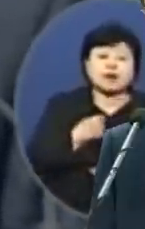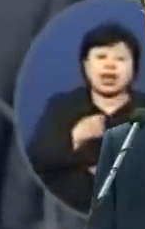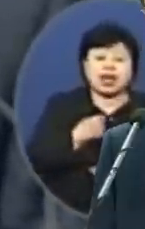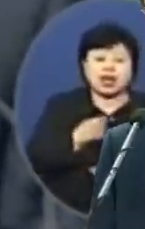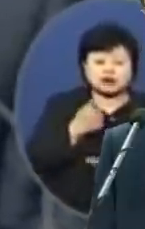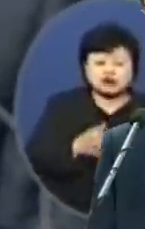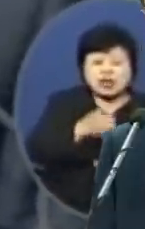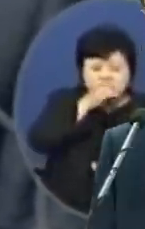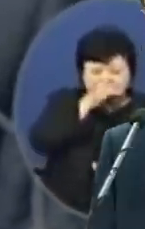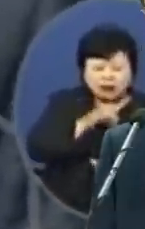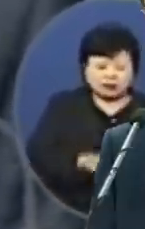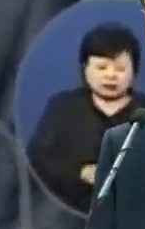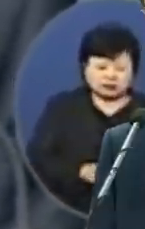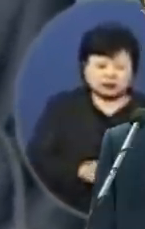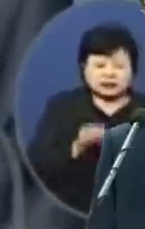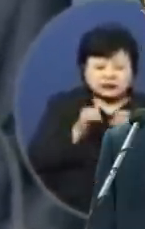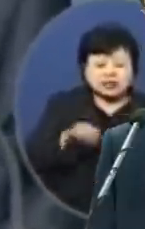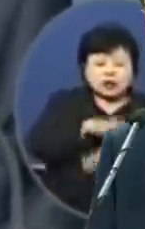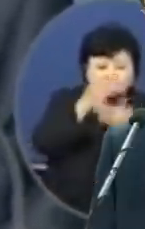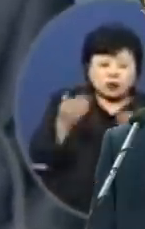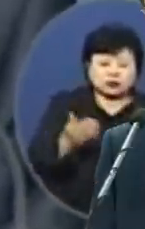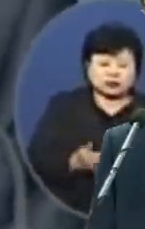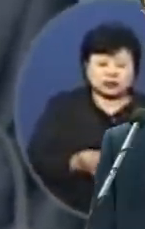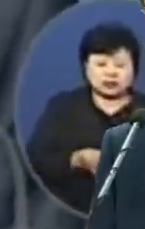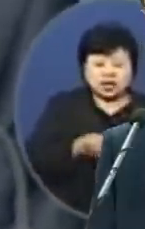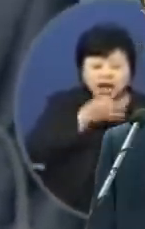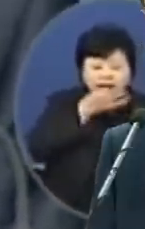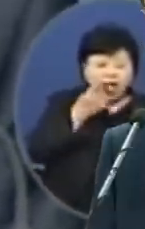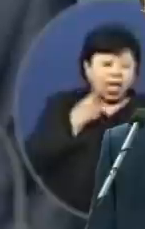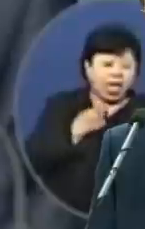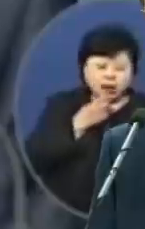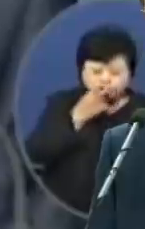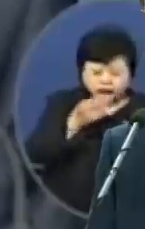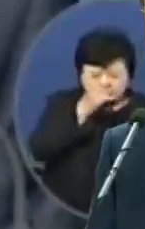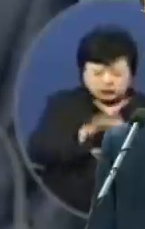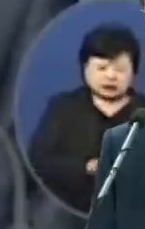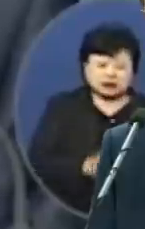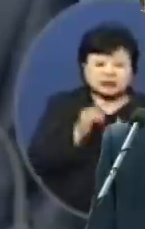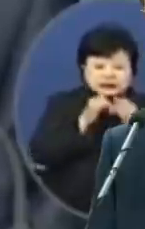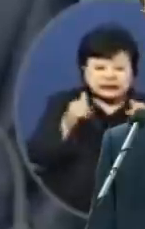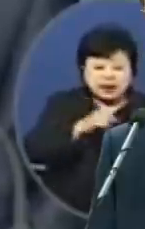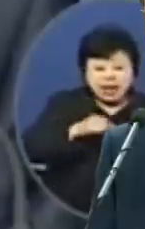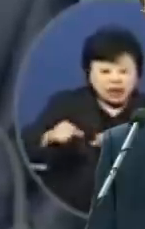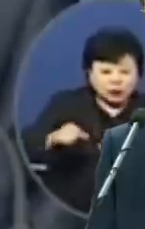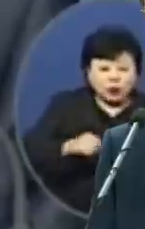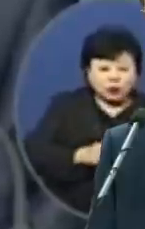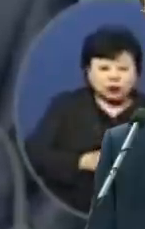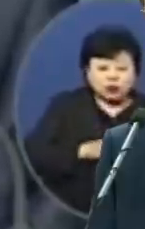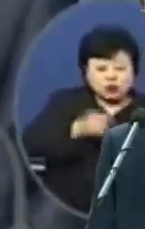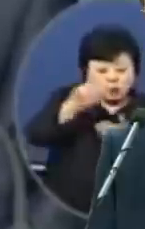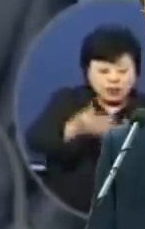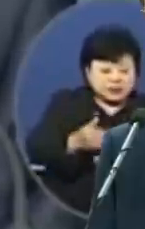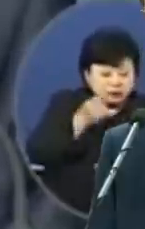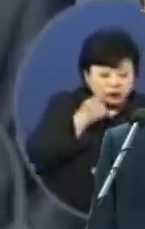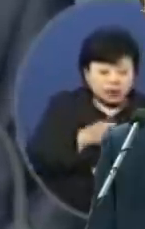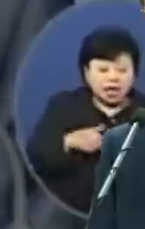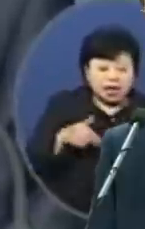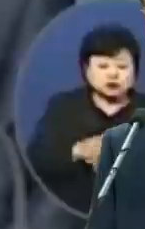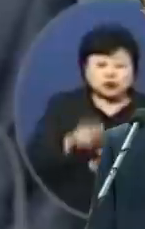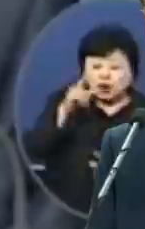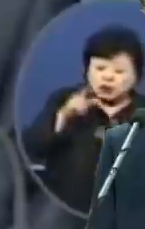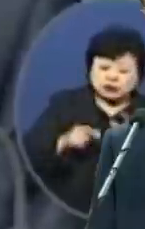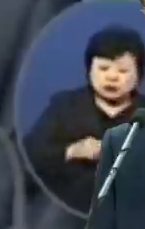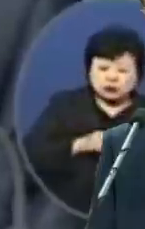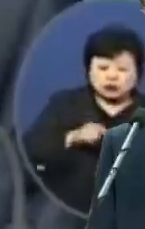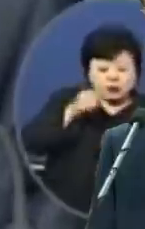있습니다. 인간은 모든 일에 탐욕과 부패가 있습니다. 인간은 행위로서 구원 못 받습니다. 종교의식으로서 구원